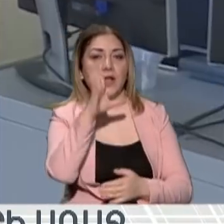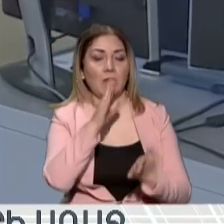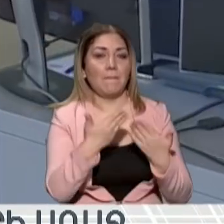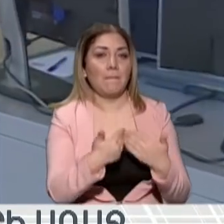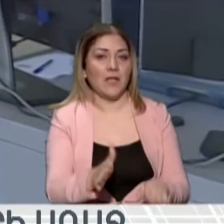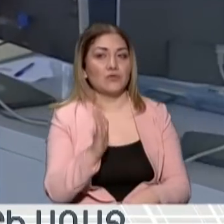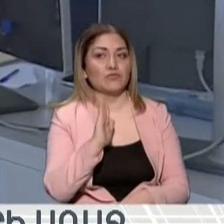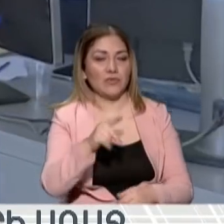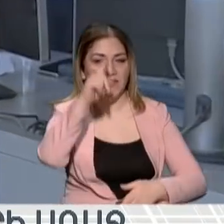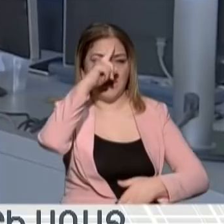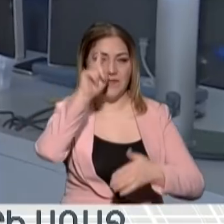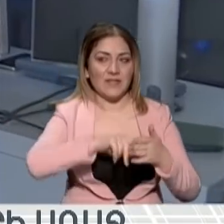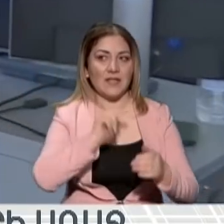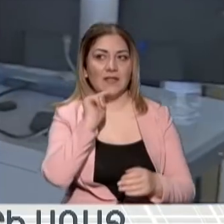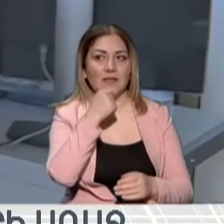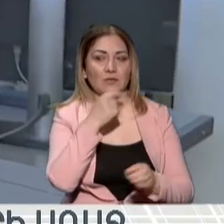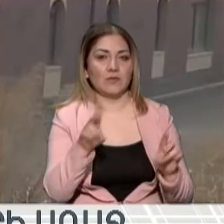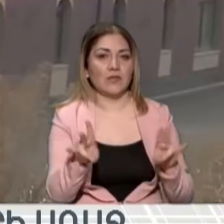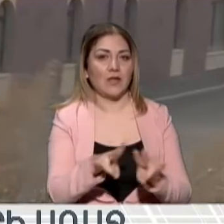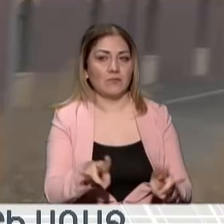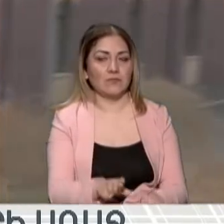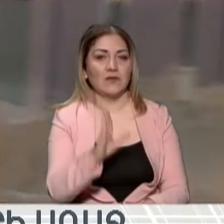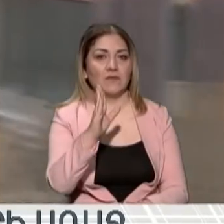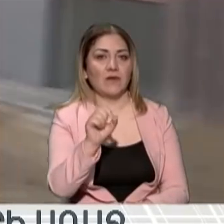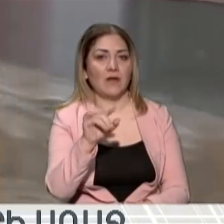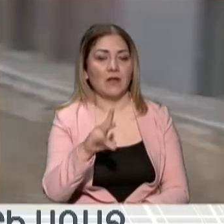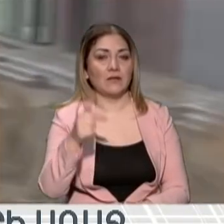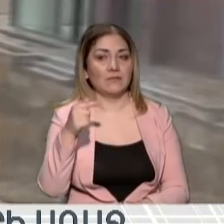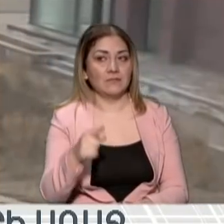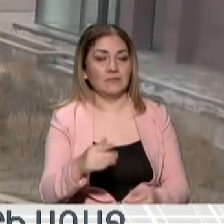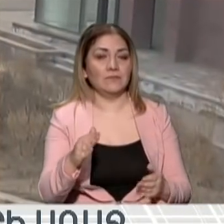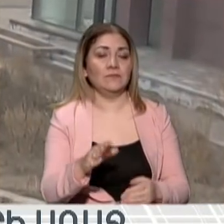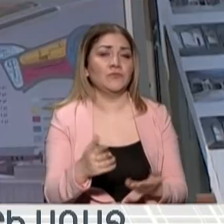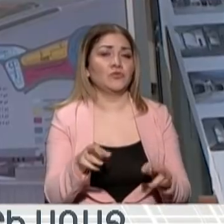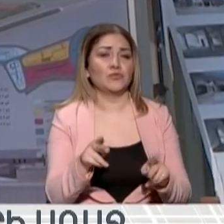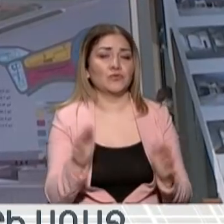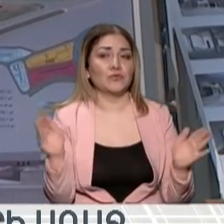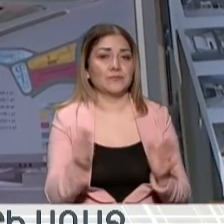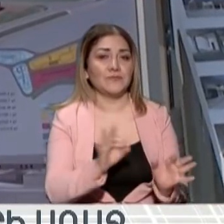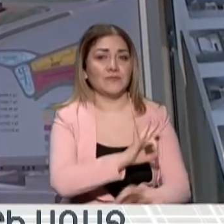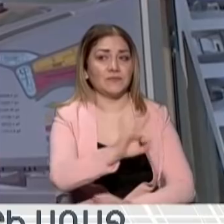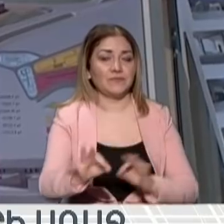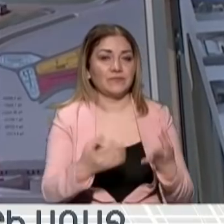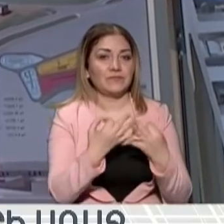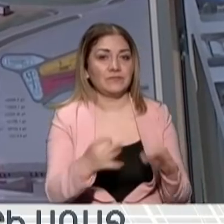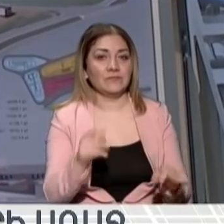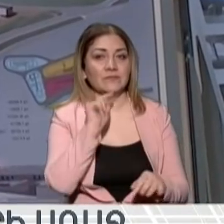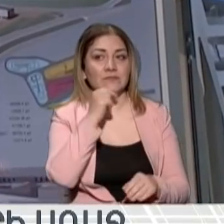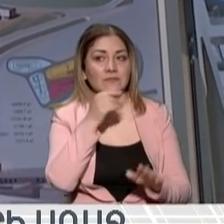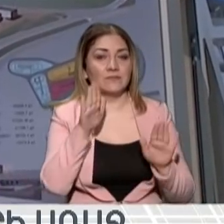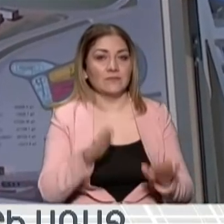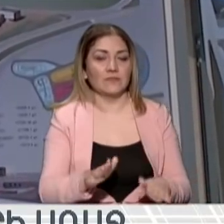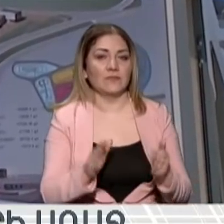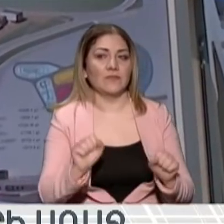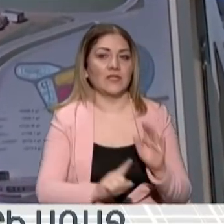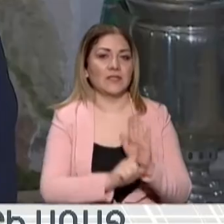կբացվեն, համոզված է Հայաստանի Էկոնոմիկայի նախարարը։ Վահան Քերոբյանի խոսքով նույնիսկ փոքր տարածքում ազատ տնտեսական գոտին